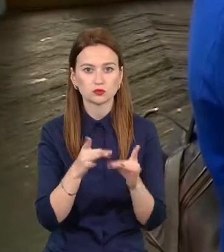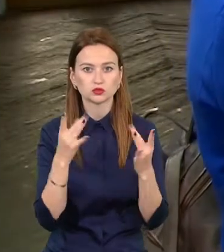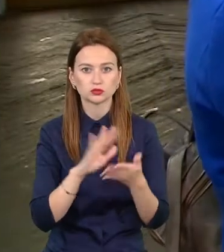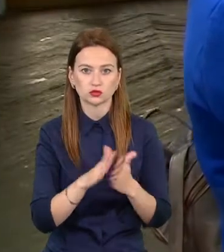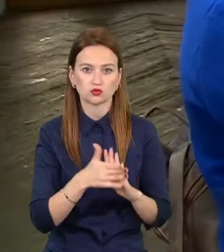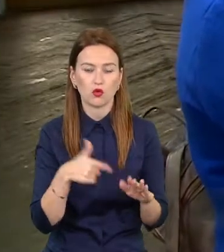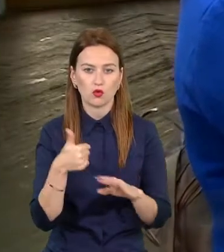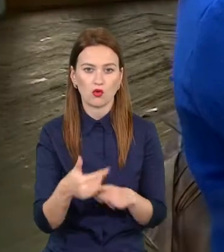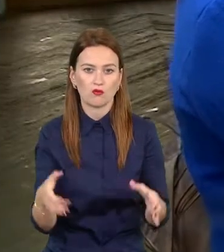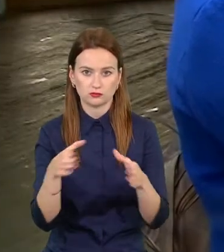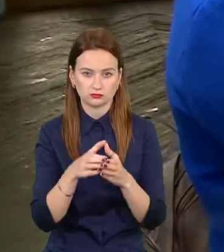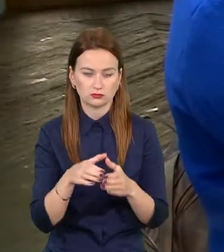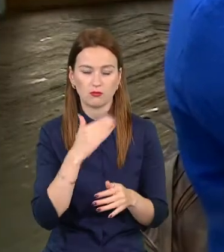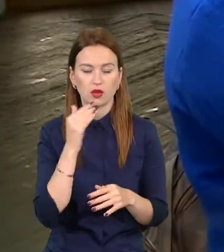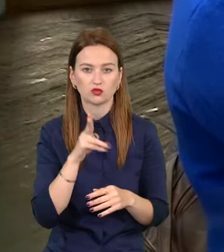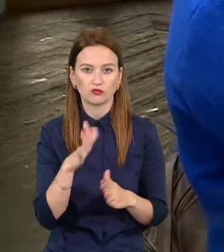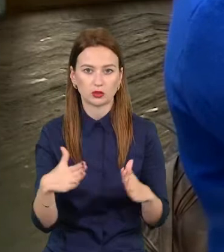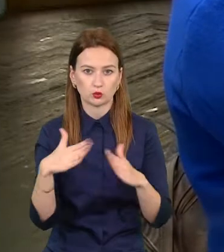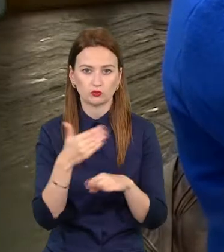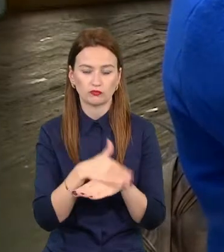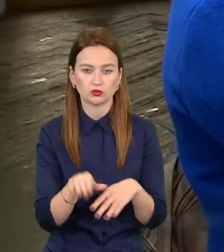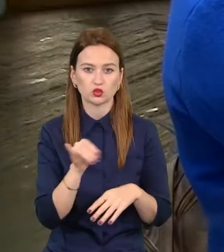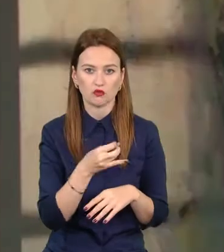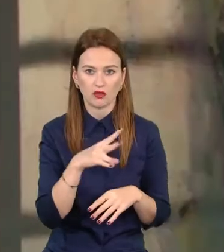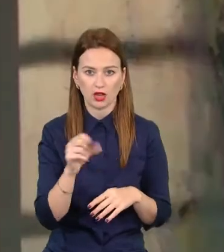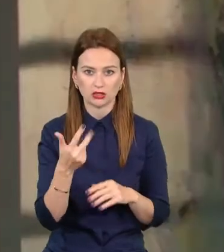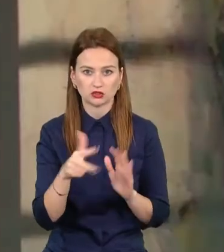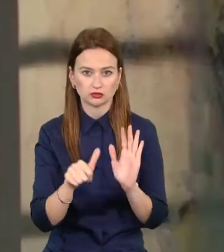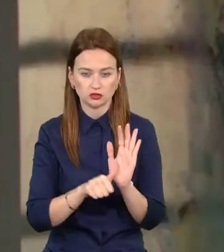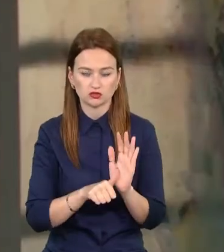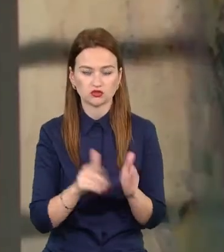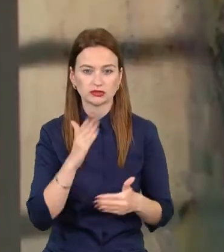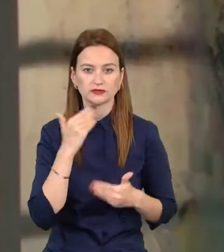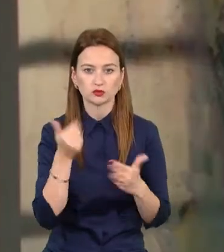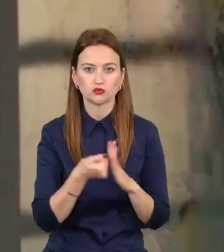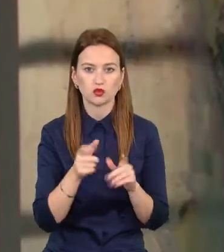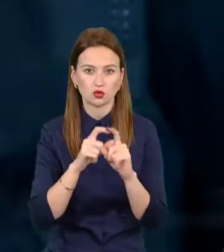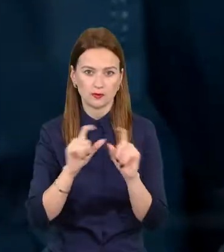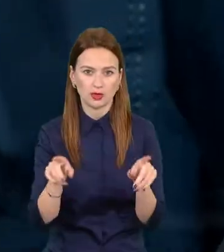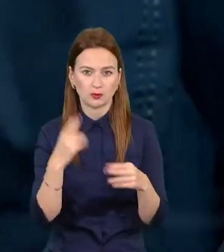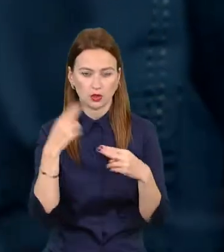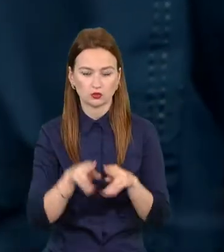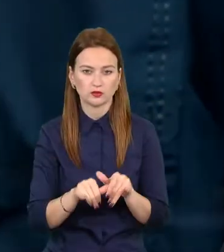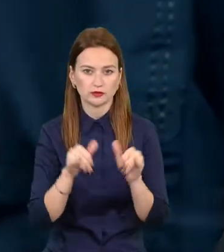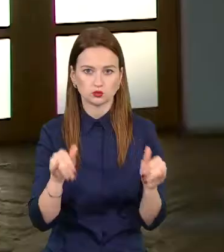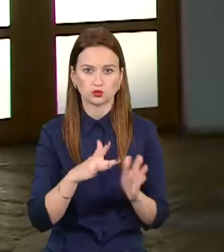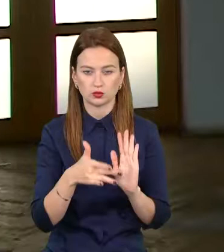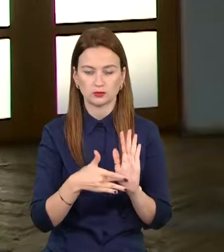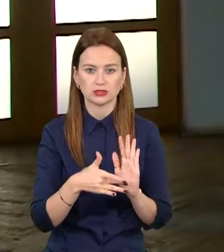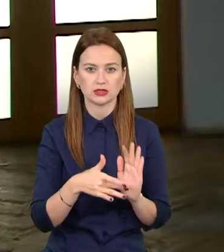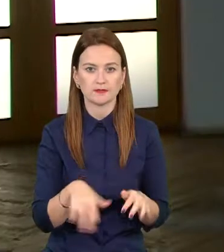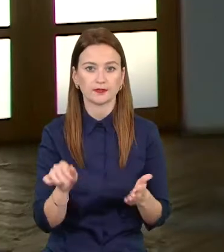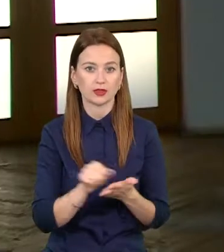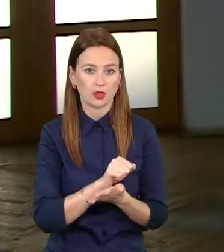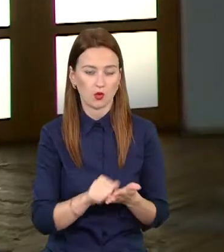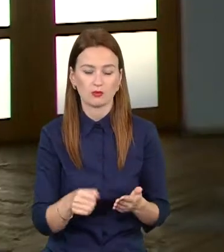голова об'єднаної спільноти багатоквартирного будинку по вулиці Ювілейна, 36, звернувся до департаменту інфраструктури міста. Документы